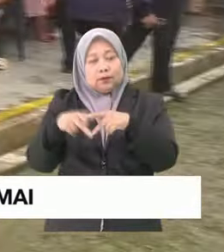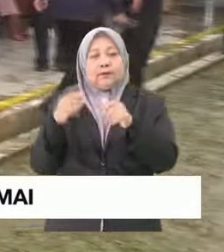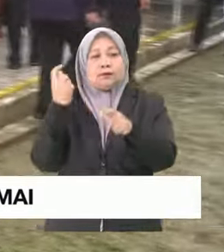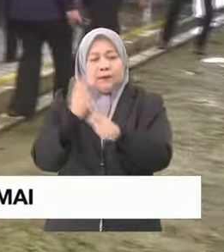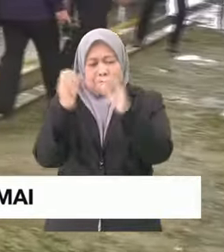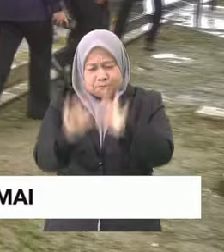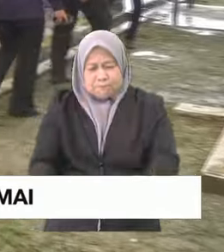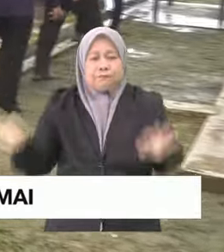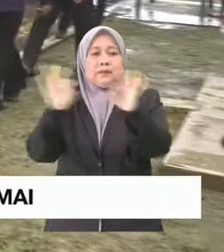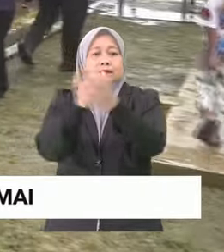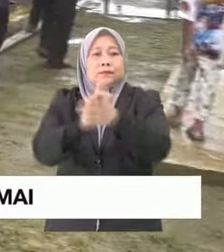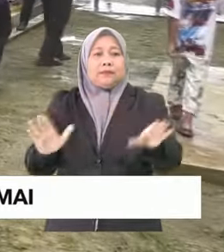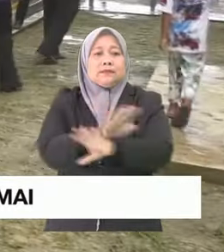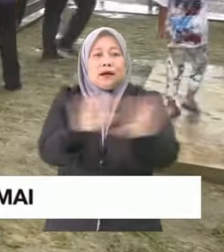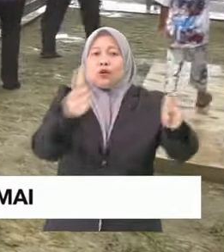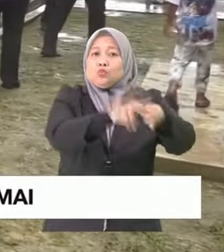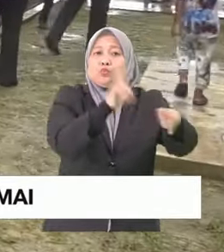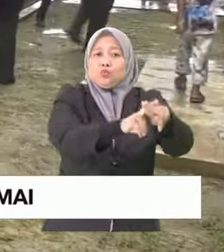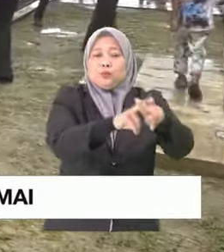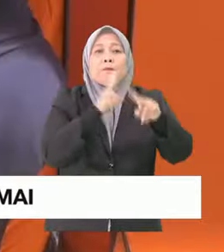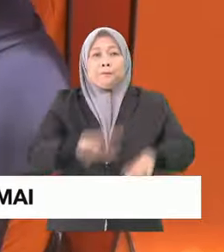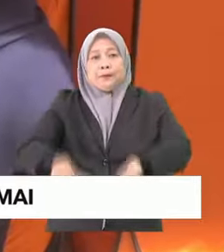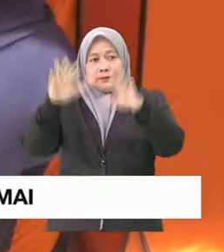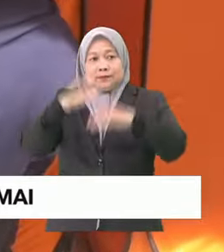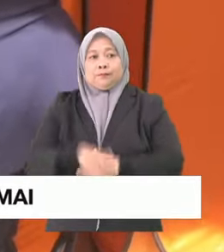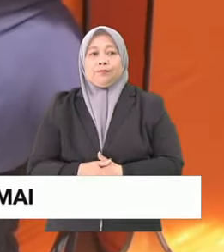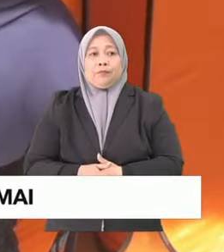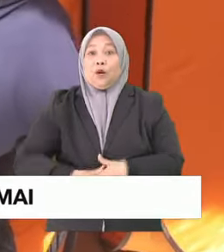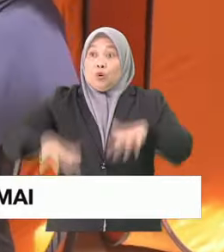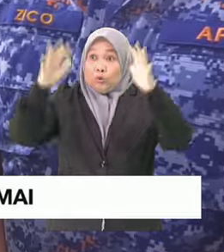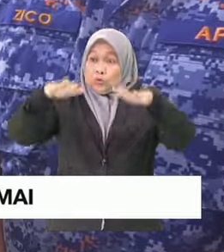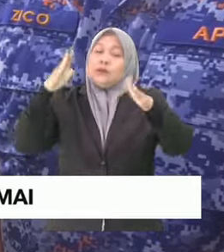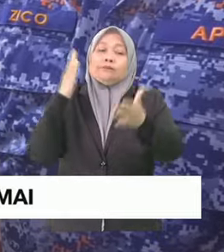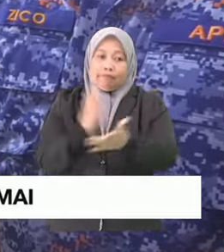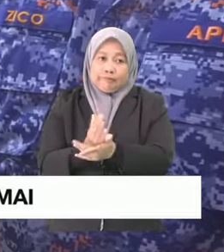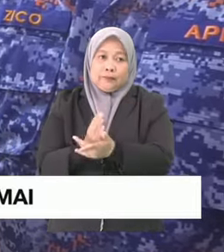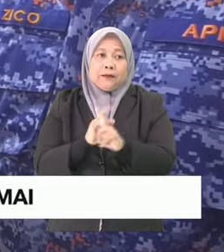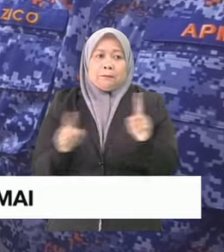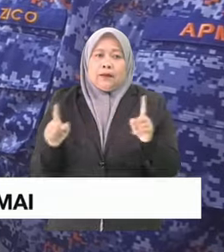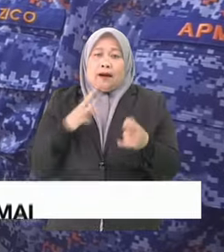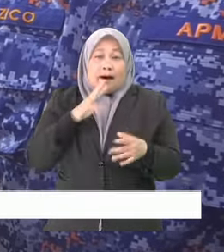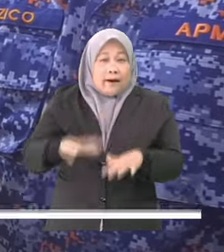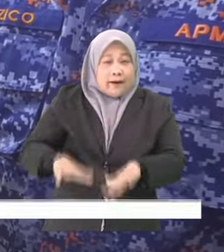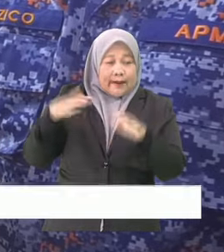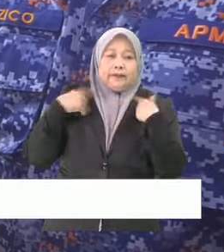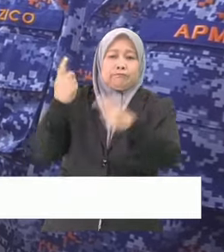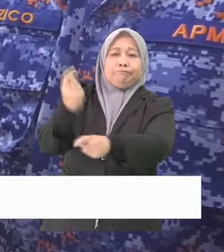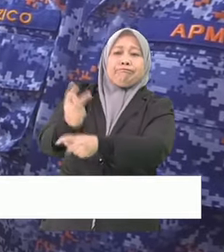mengutamakan keselamatan dan tidak berada di kawasan banjir buat masa ini. Hujan dah berhenti, cuma air masih bertakuk.